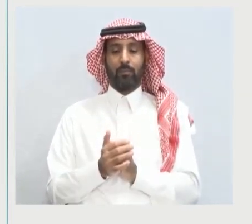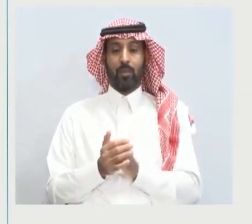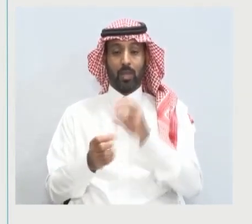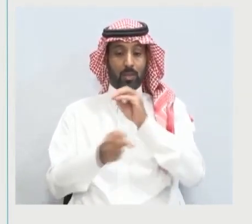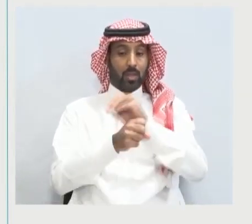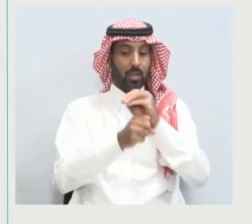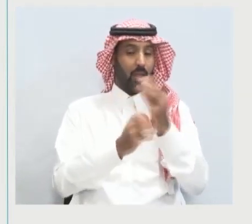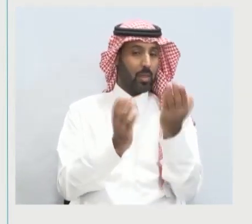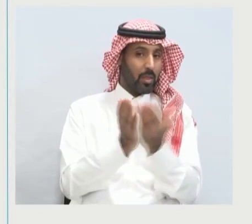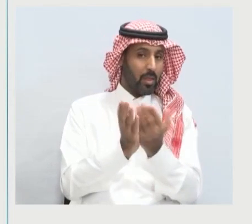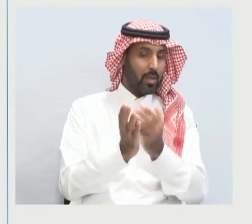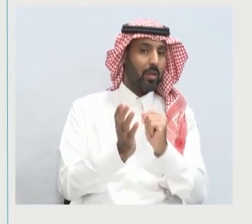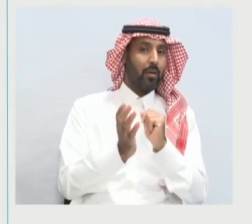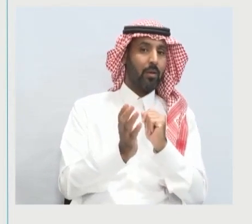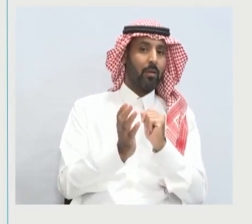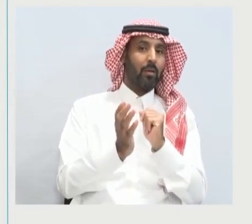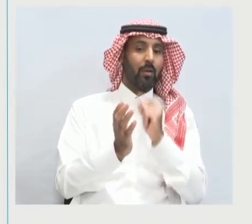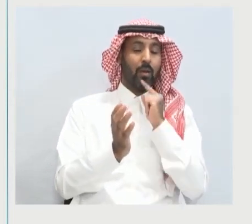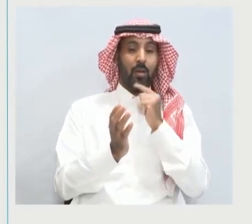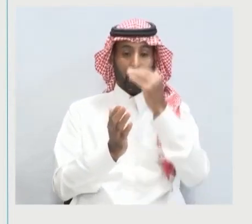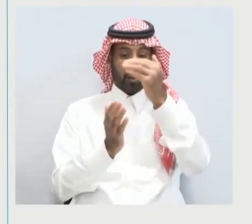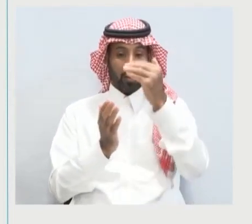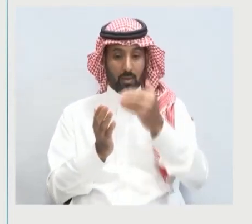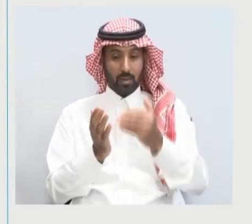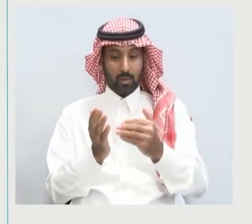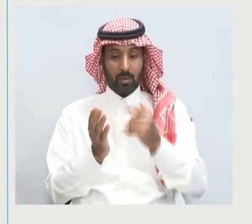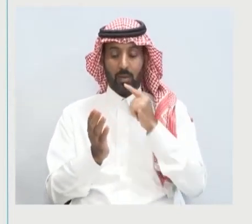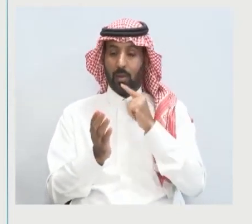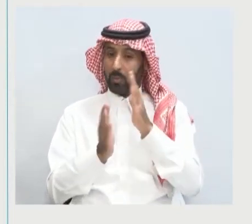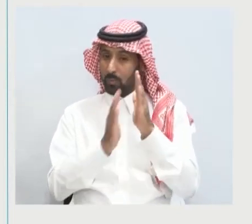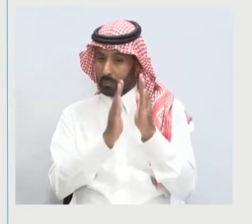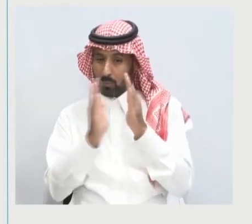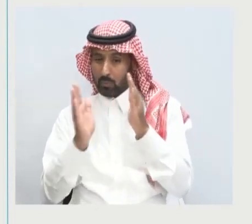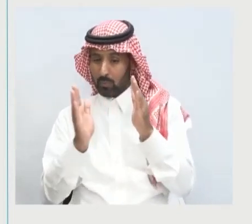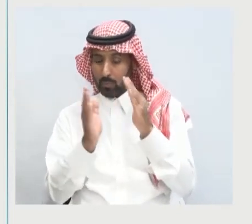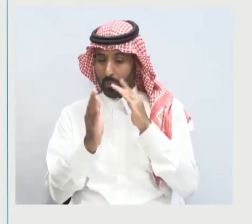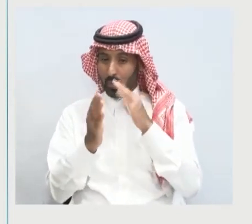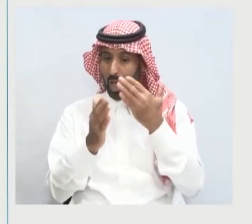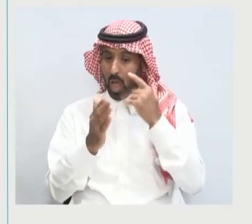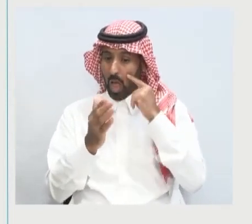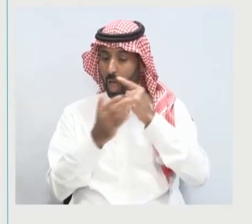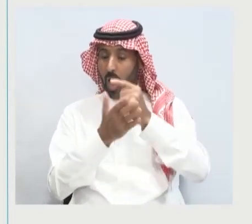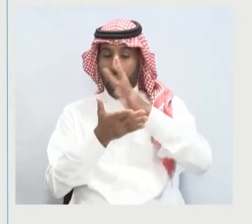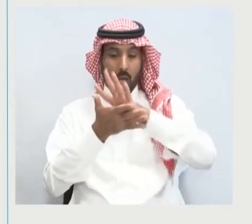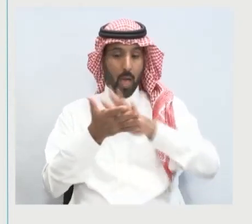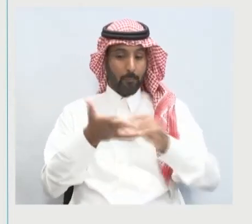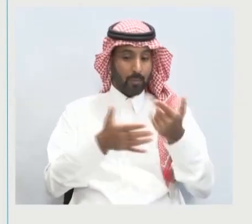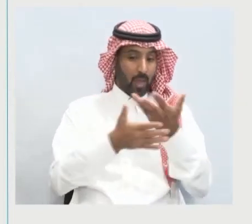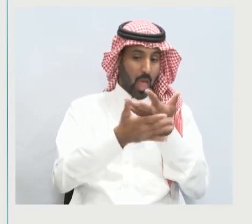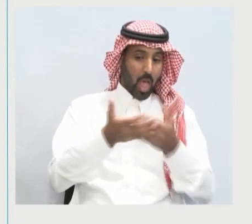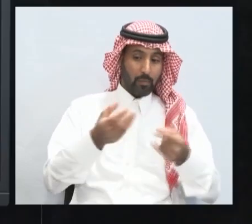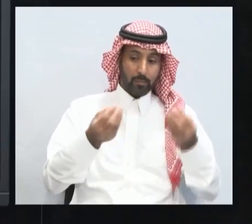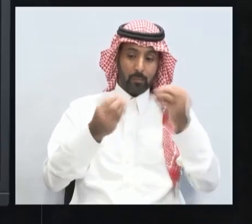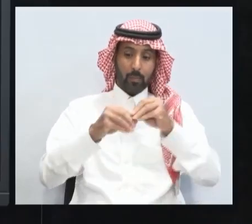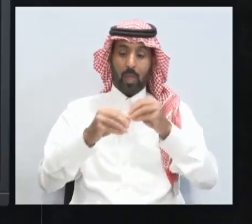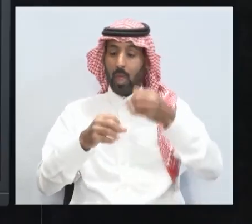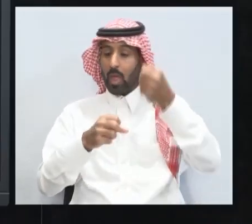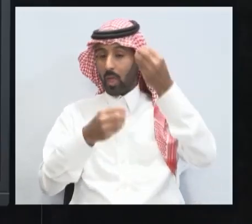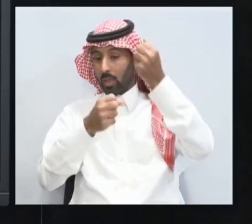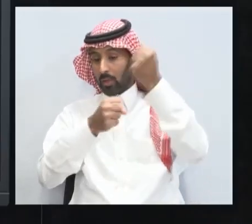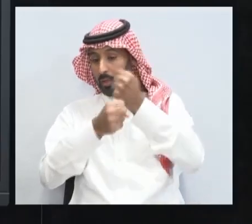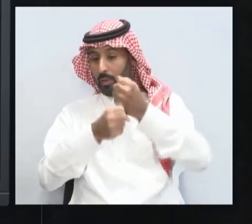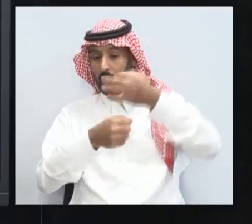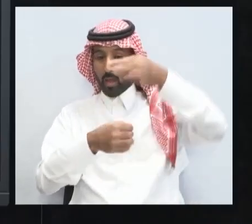تعلمنا في هذا الدرس تطبيق التنسيق المتقدم في جدول البيانات من خلال ادراج ورقه عمل جديده